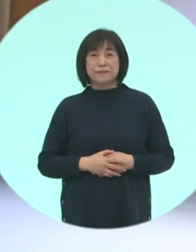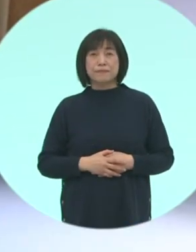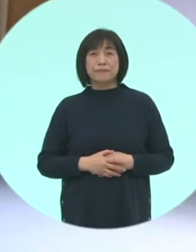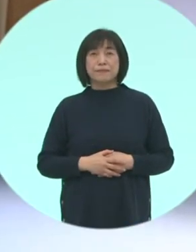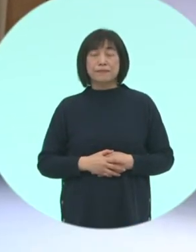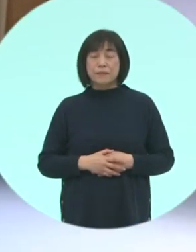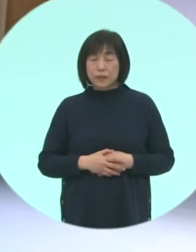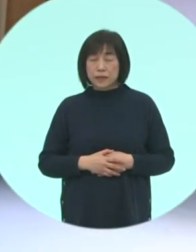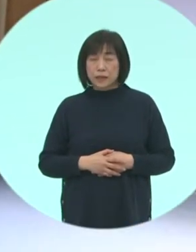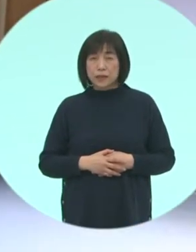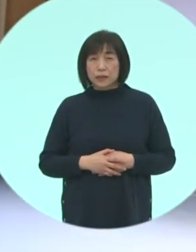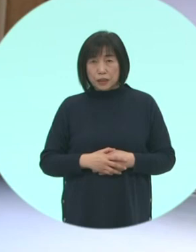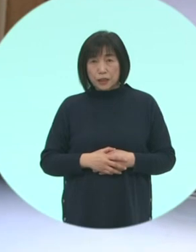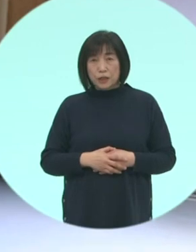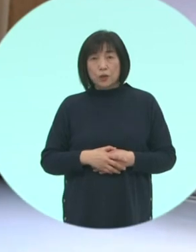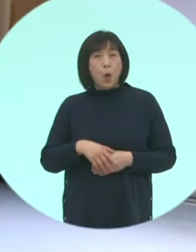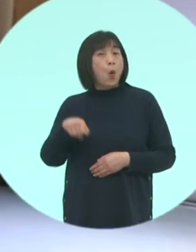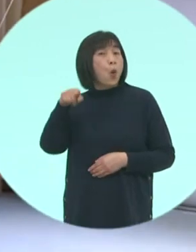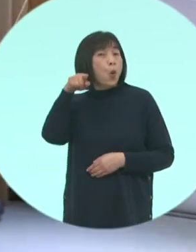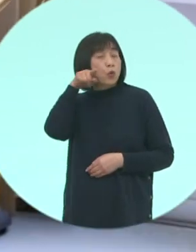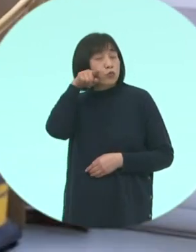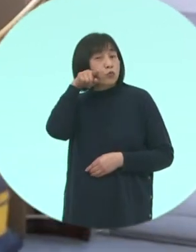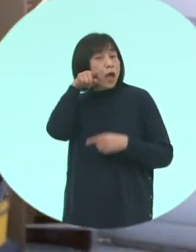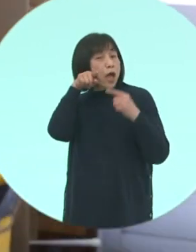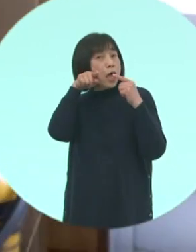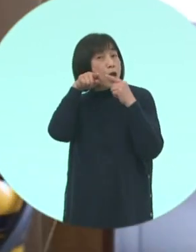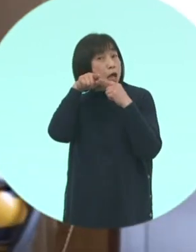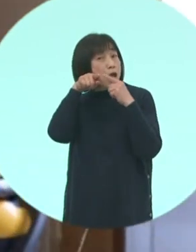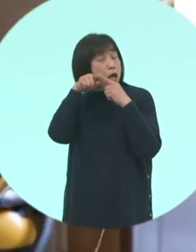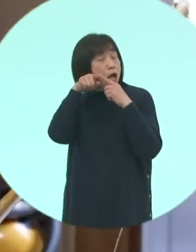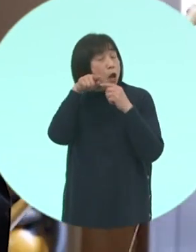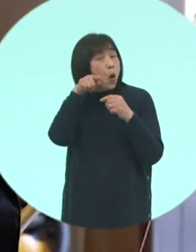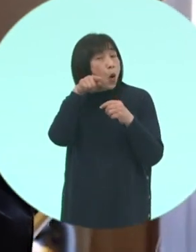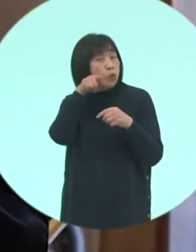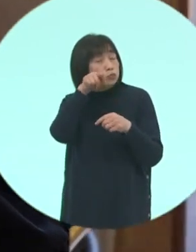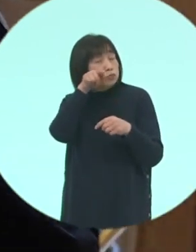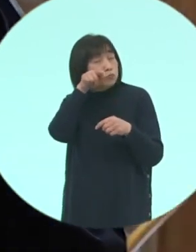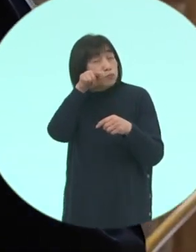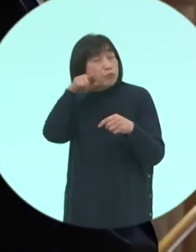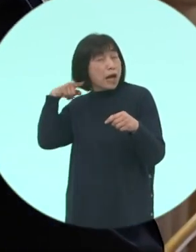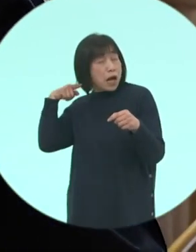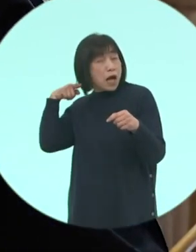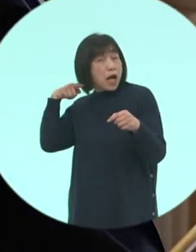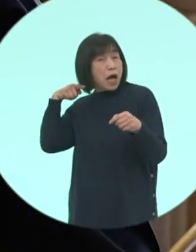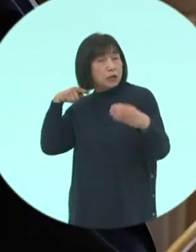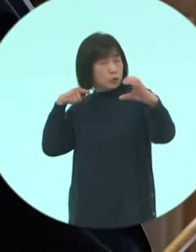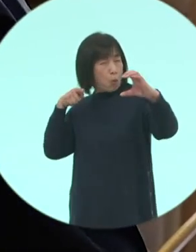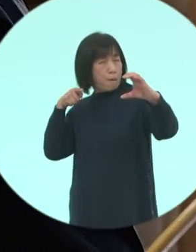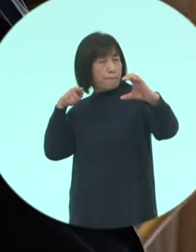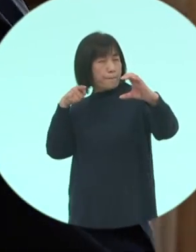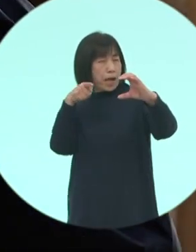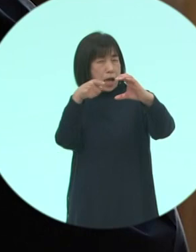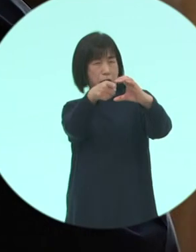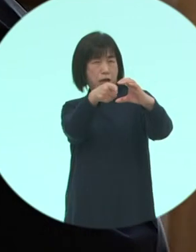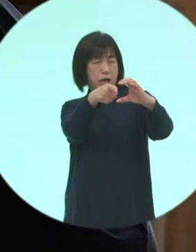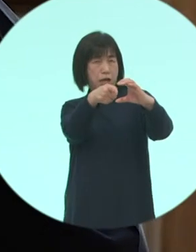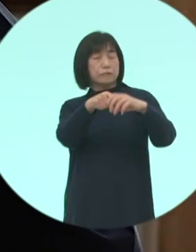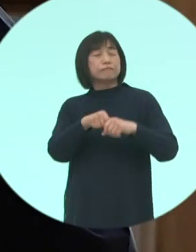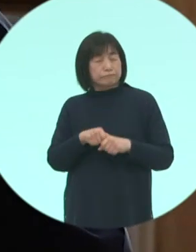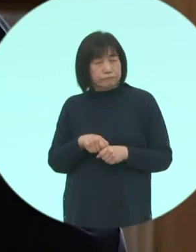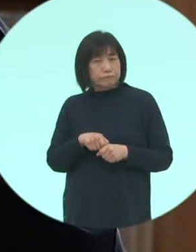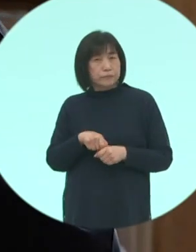このほうづけって言いますけどここにそのままスパンとまっすぐ手が離れればまっすぐ飛んでいくんですよね。で